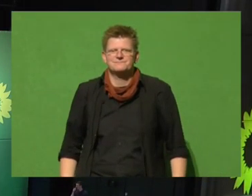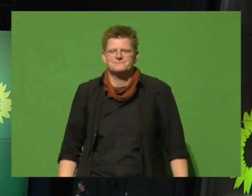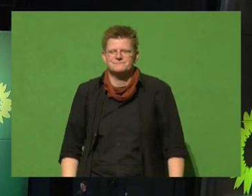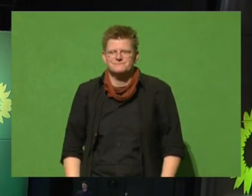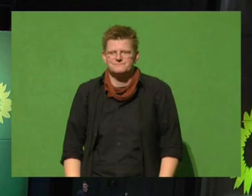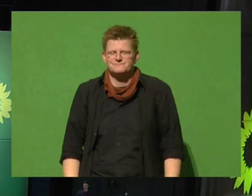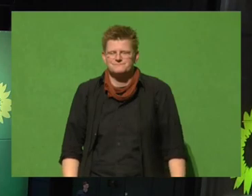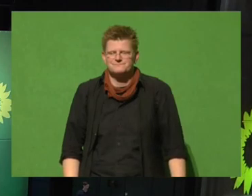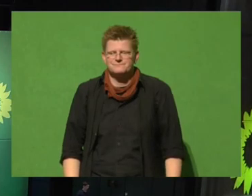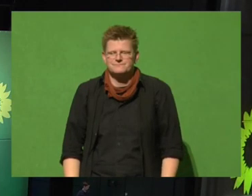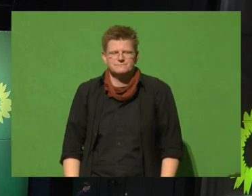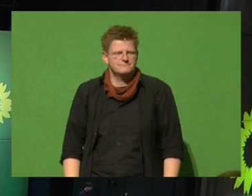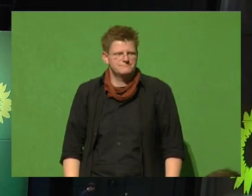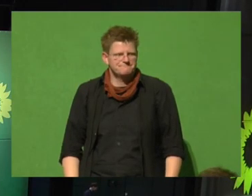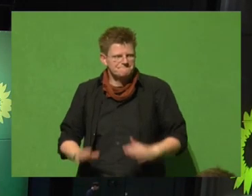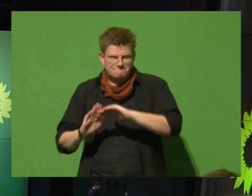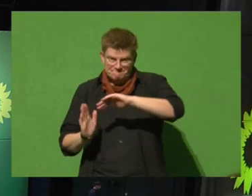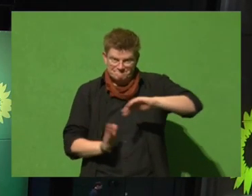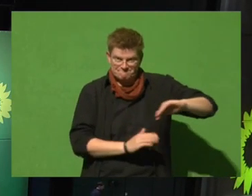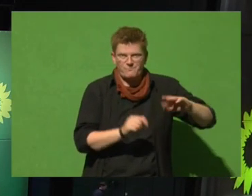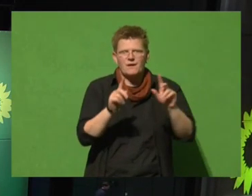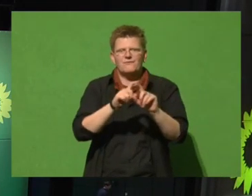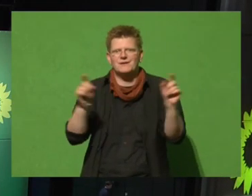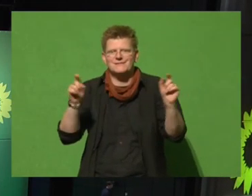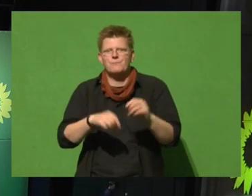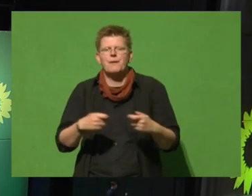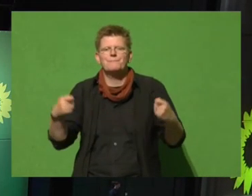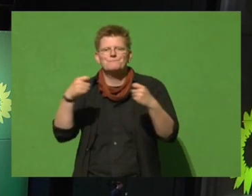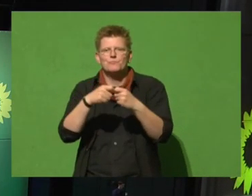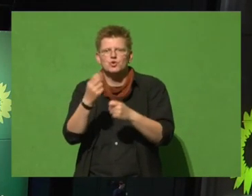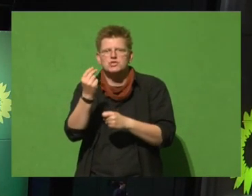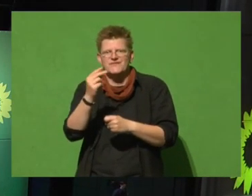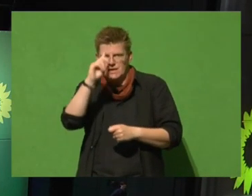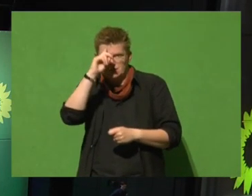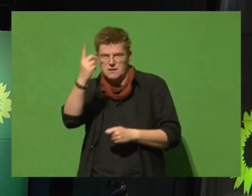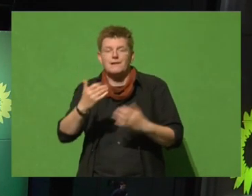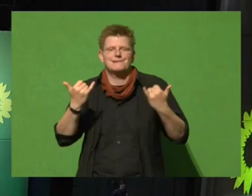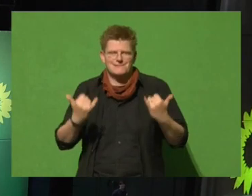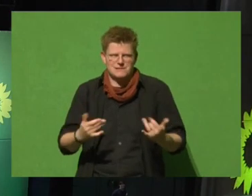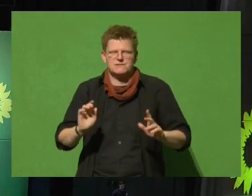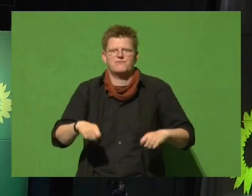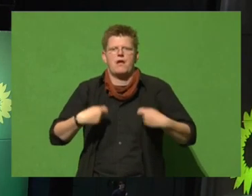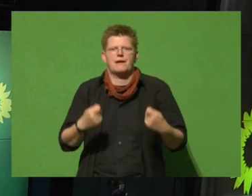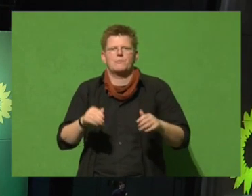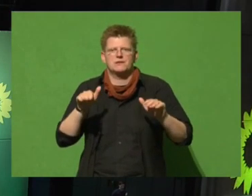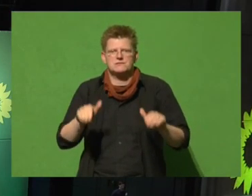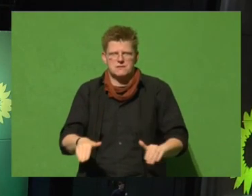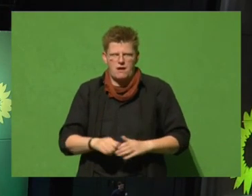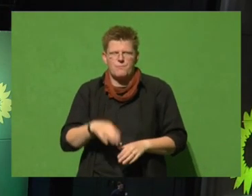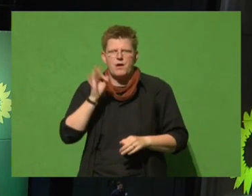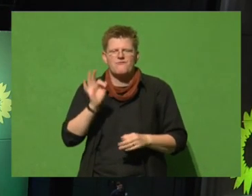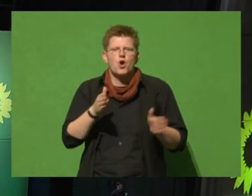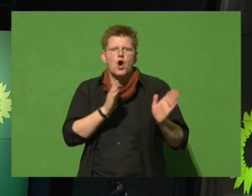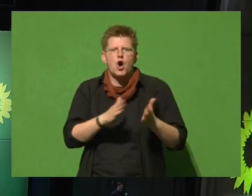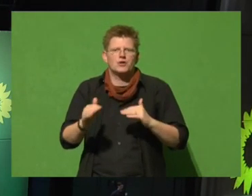Wir kommen zurück zur Wahl der Delegierten für den Bundesfinanzrat. Wir haben inzwischen ein Ergebnis für den ordentlichen Platz.